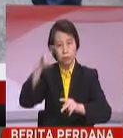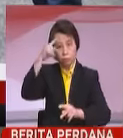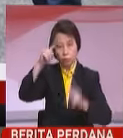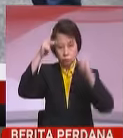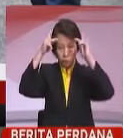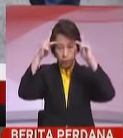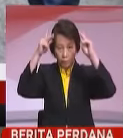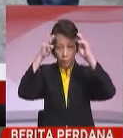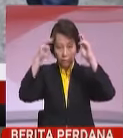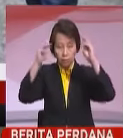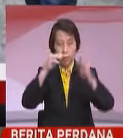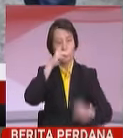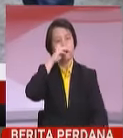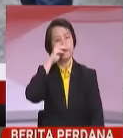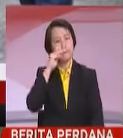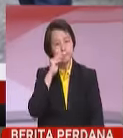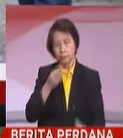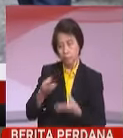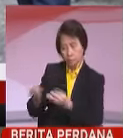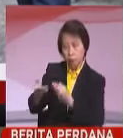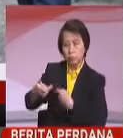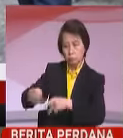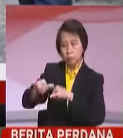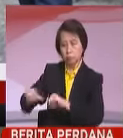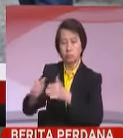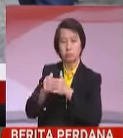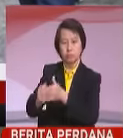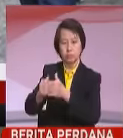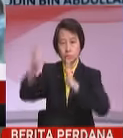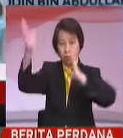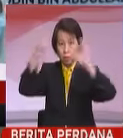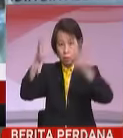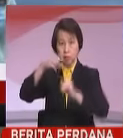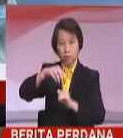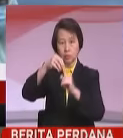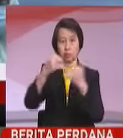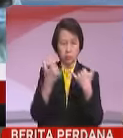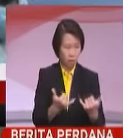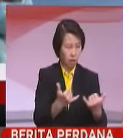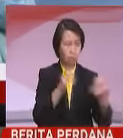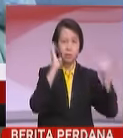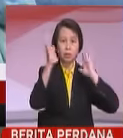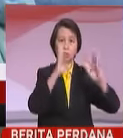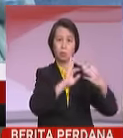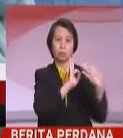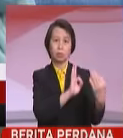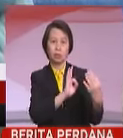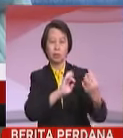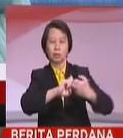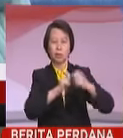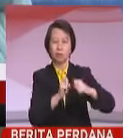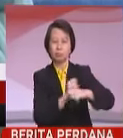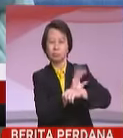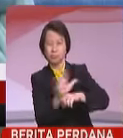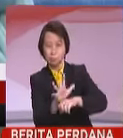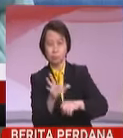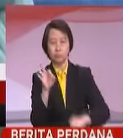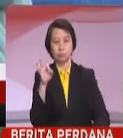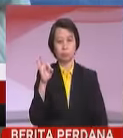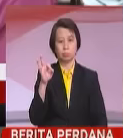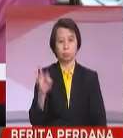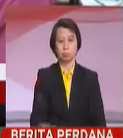Perdana Menteri Tan Sri Muhyiddin Yassin untuk terus memimpin negara, terutama ketika negara sedang berhadapan ancaman pandemik